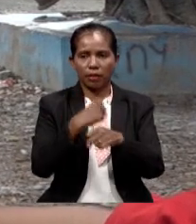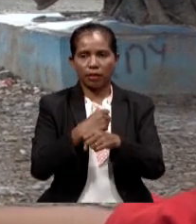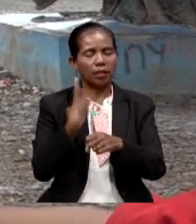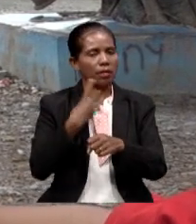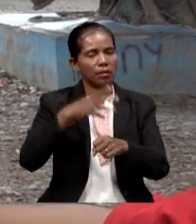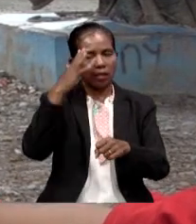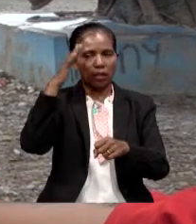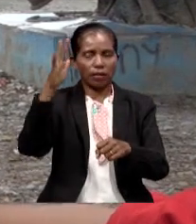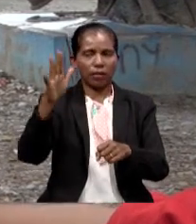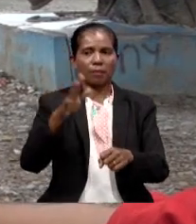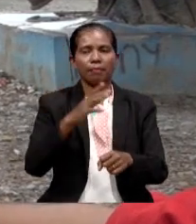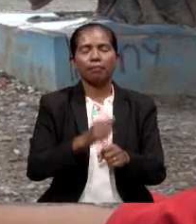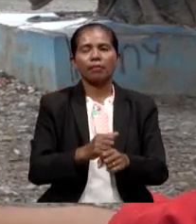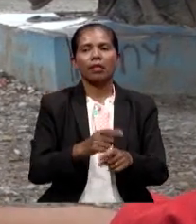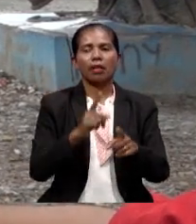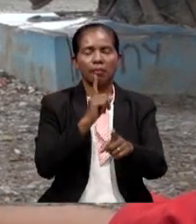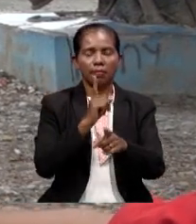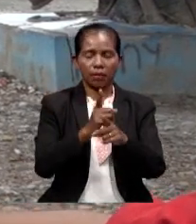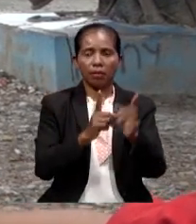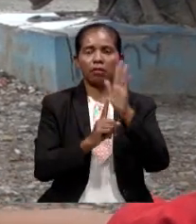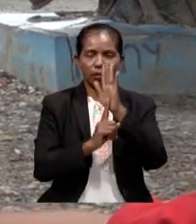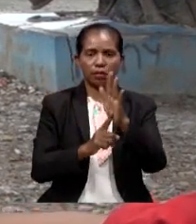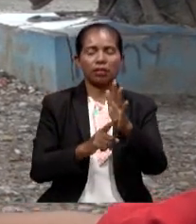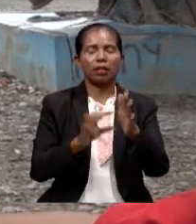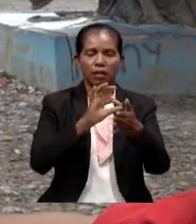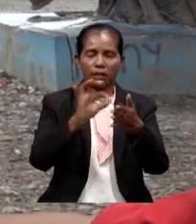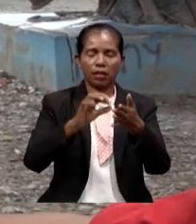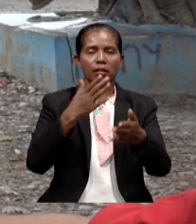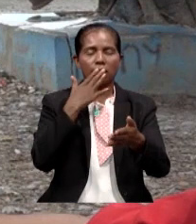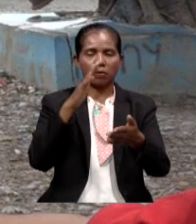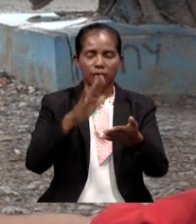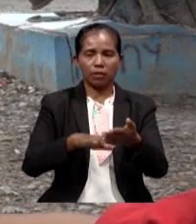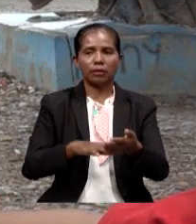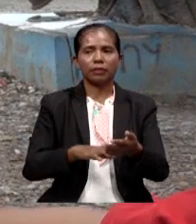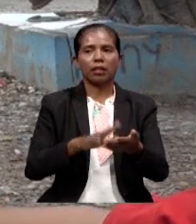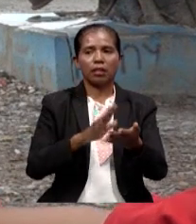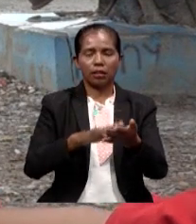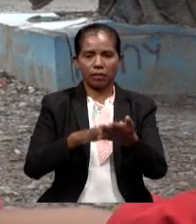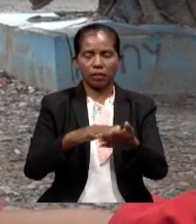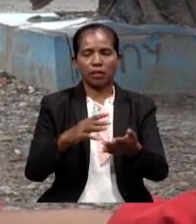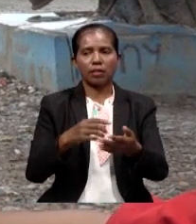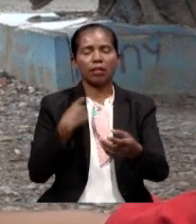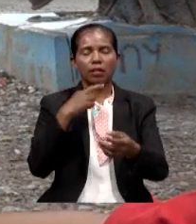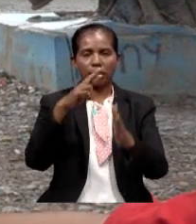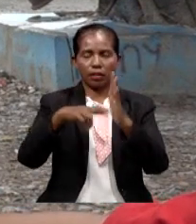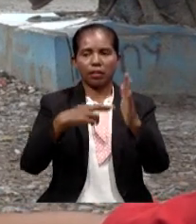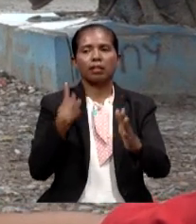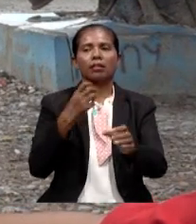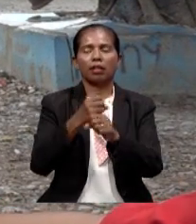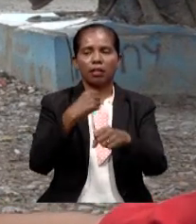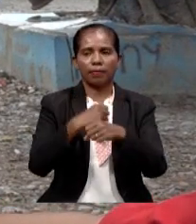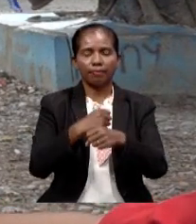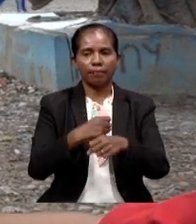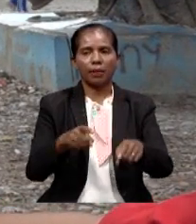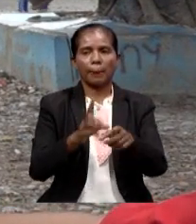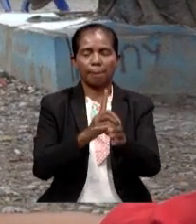lahate ni. Mai be real dari buat ni iya nenba. Di sekolah lah orientasaun ida, para dehan ita halo buatiran ba aho kan